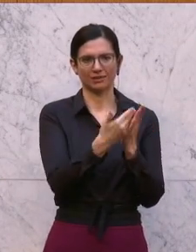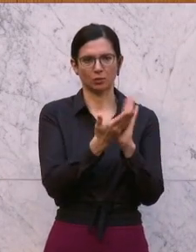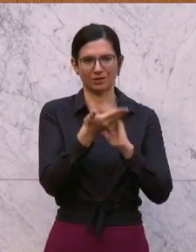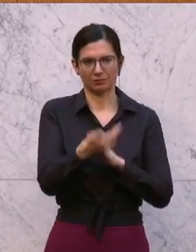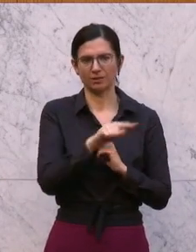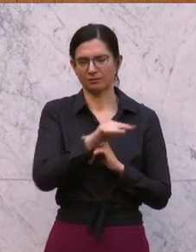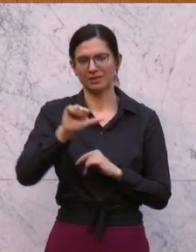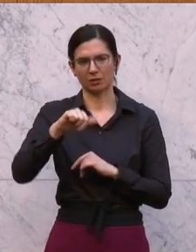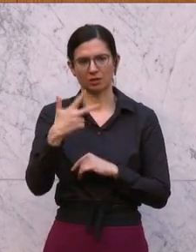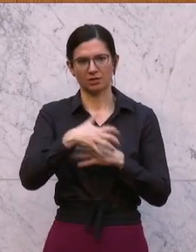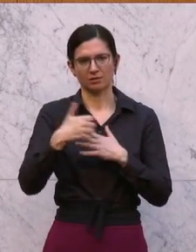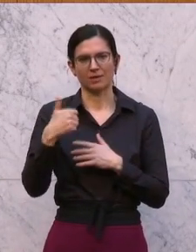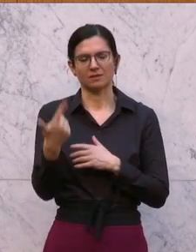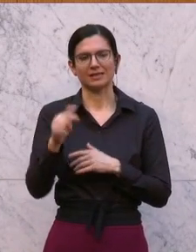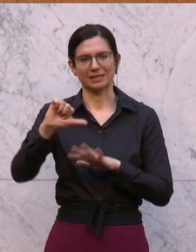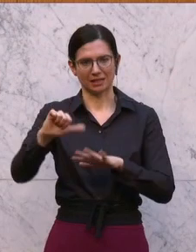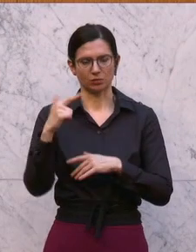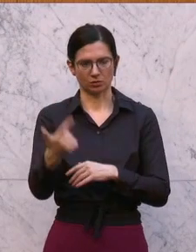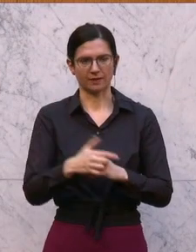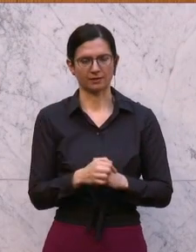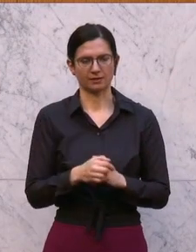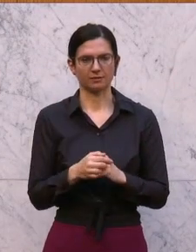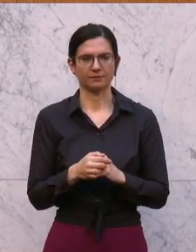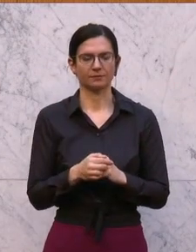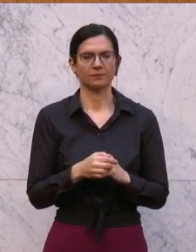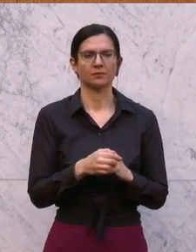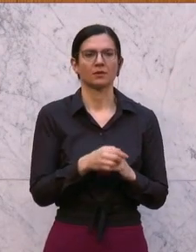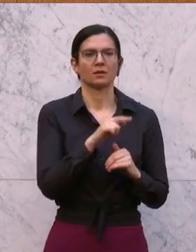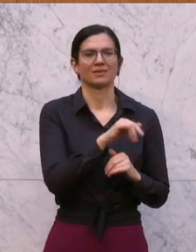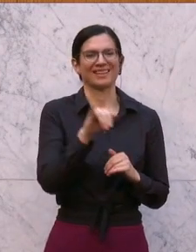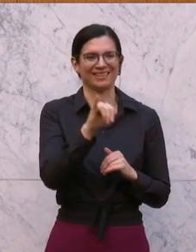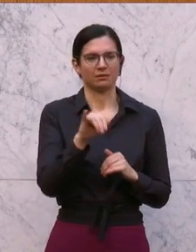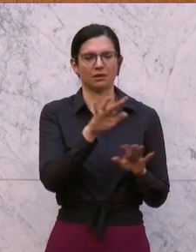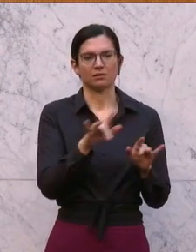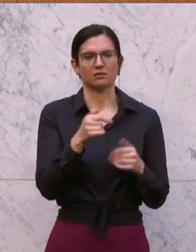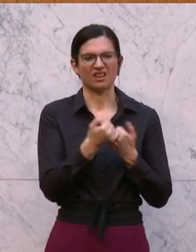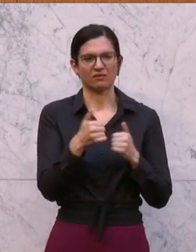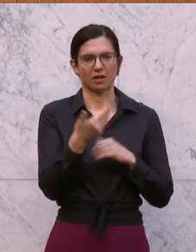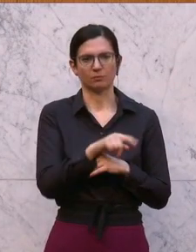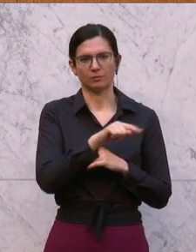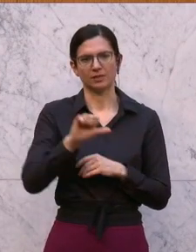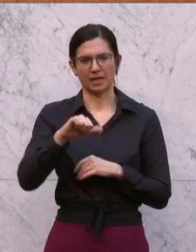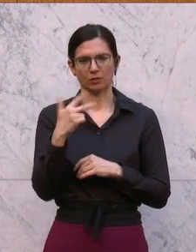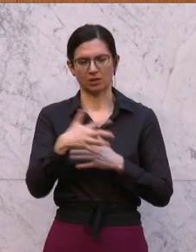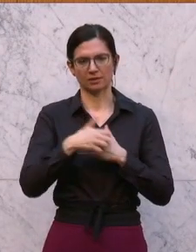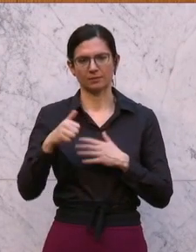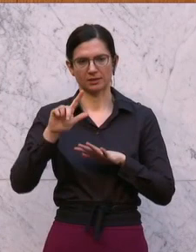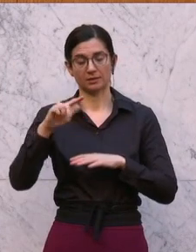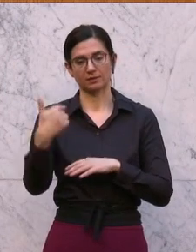bis 31. März 2026, die Aussetzung der Indexierung der freien Mieten bis 31.